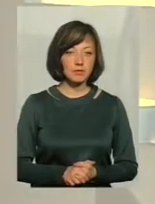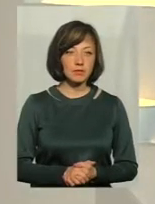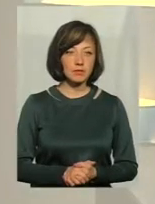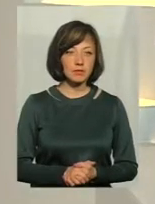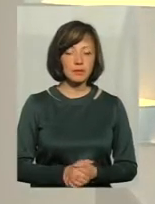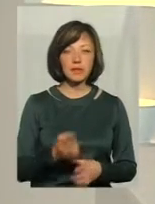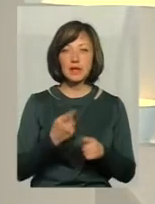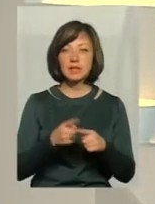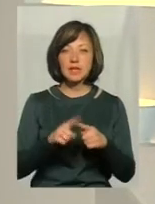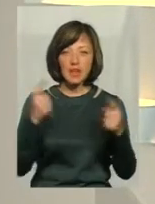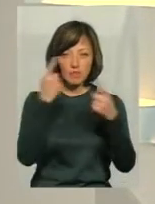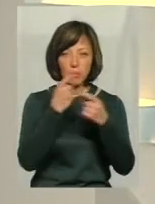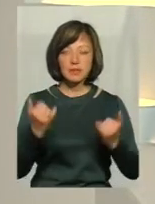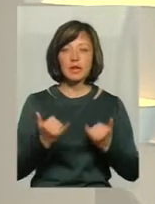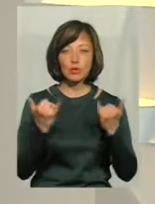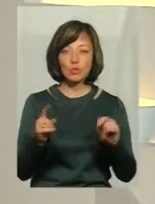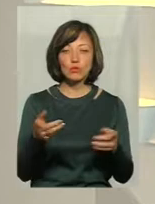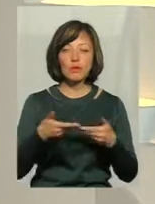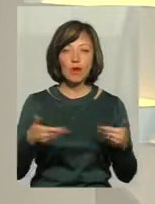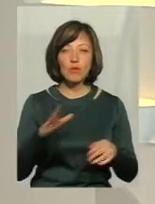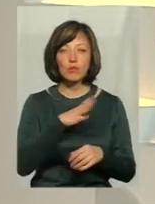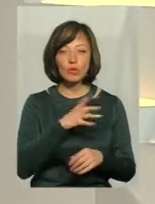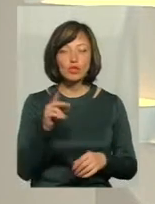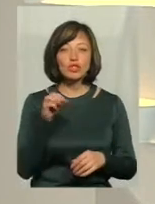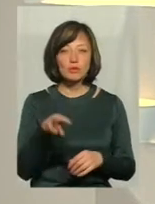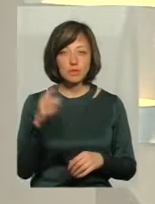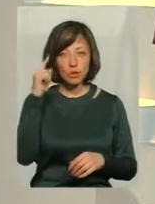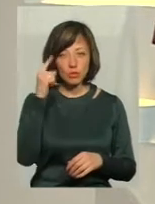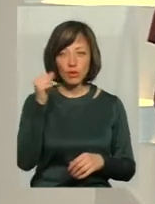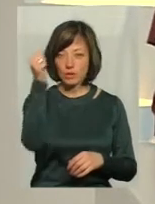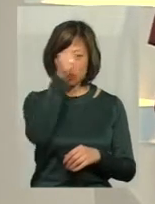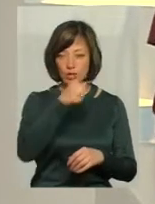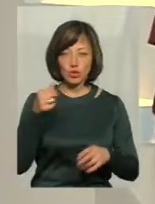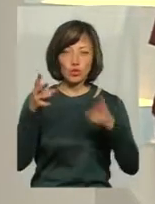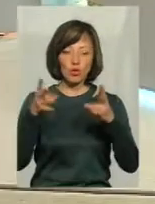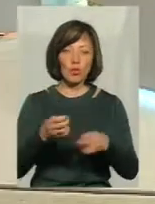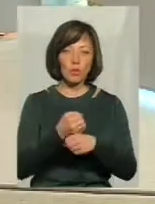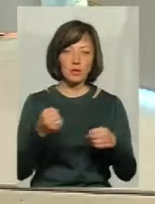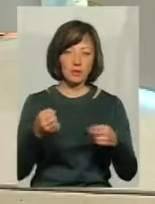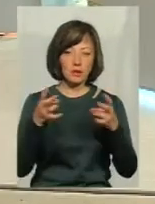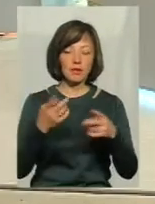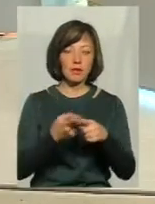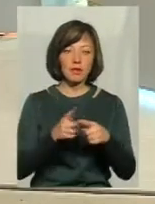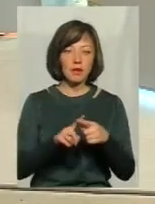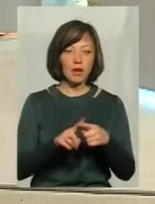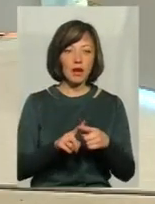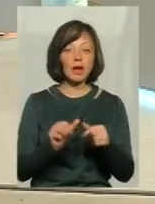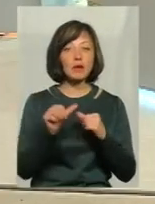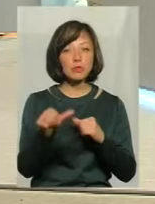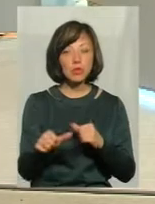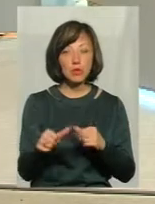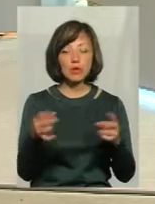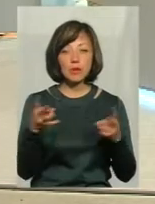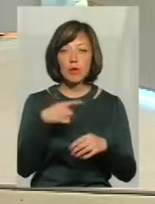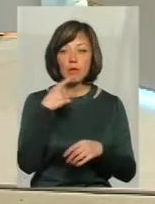Ну, це інформація для того, щоб насправді нам було над чим задуматись у річницю Чорнобильської трагедії. Але крім того, що варто говорити про Хмельницьку